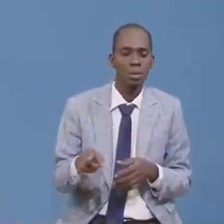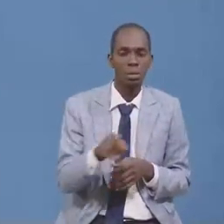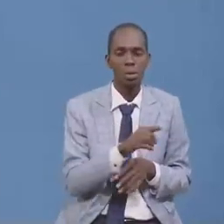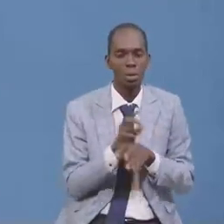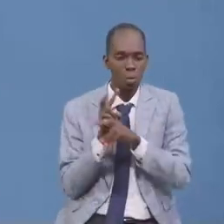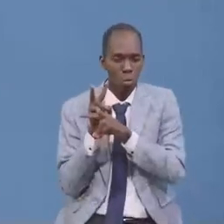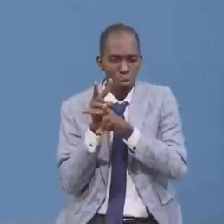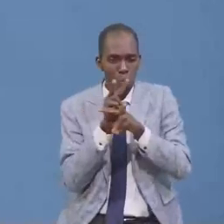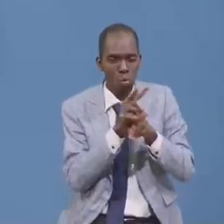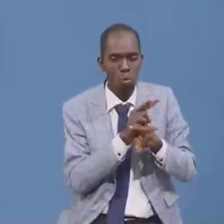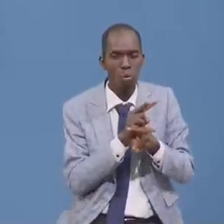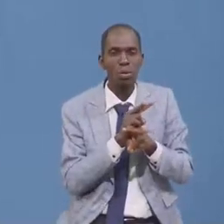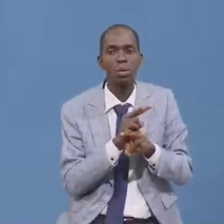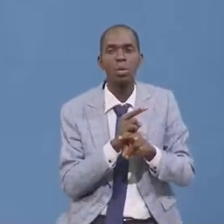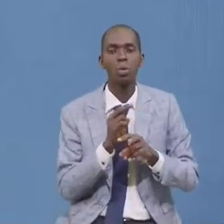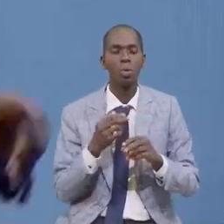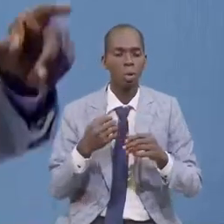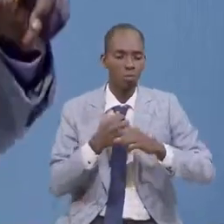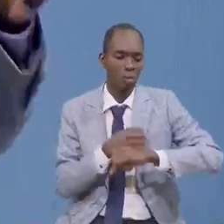ils ont veillé sur l'appel.